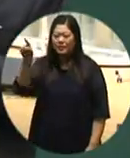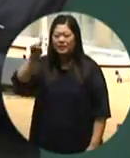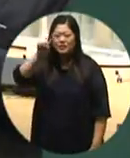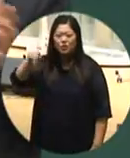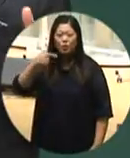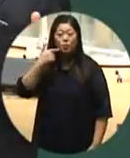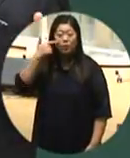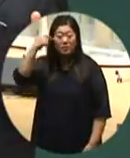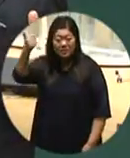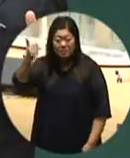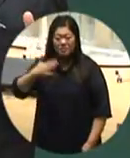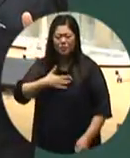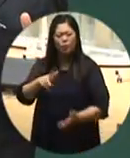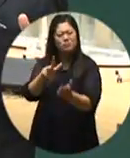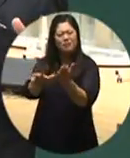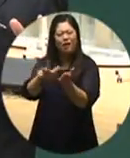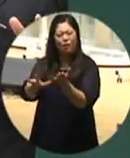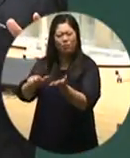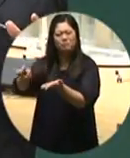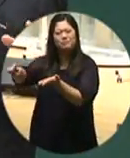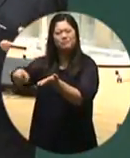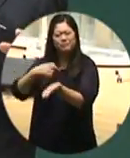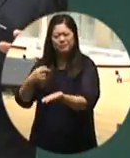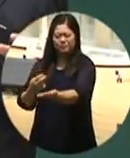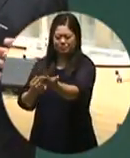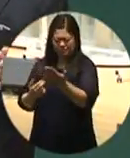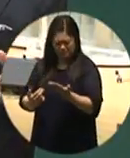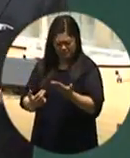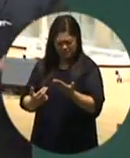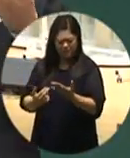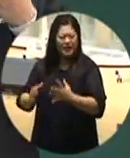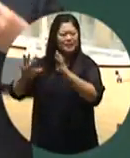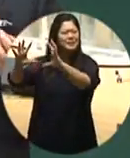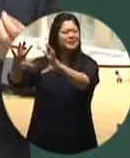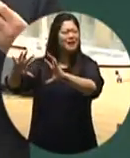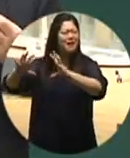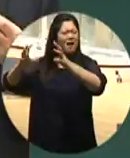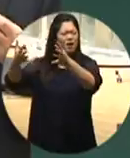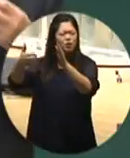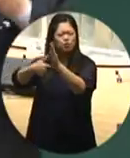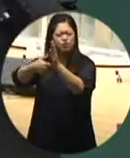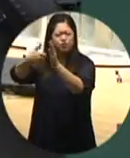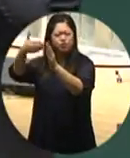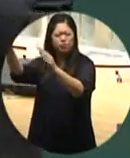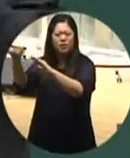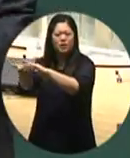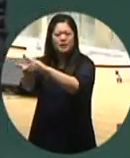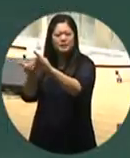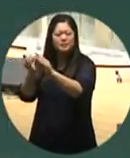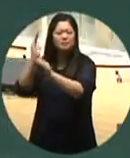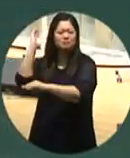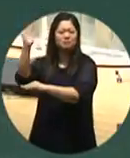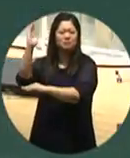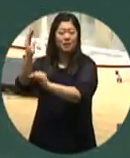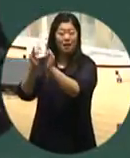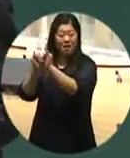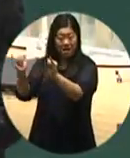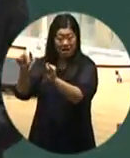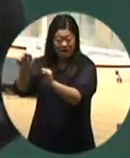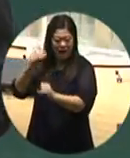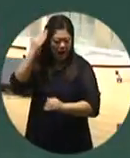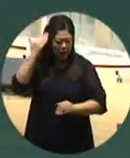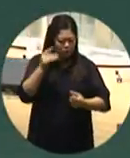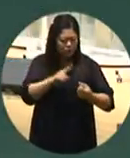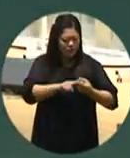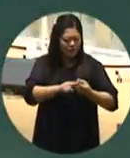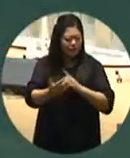보니까요, 세계 예언가들이 한국을 예언한 거 보내셨대요. So I received this document from Pastor Chung Eun-ju recently, and it was